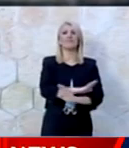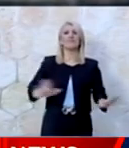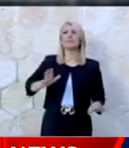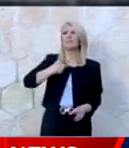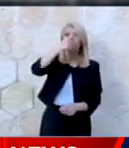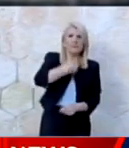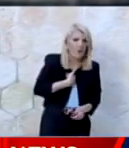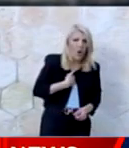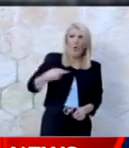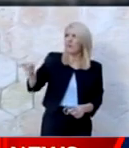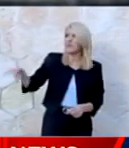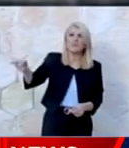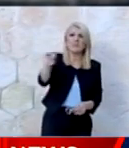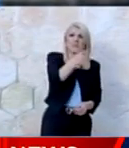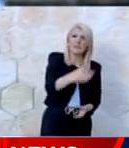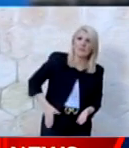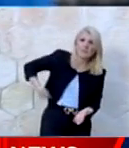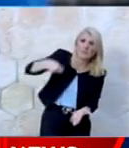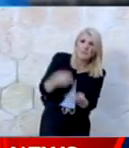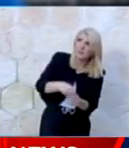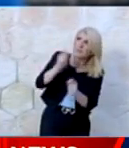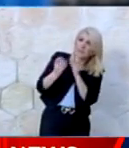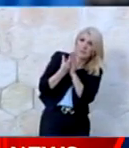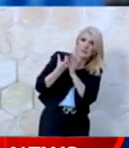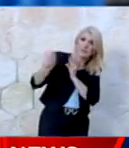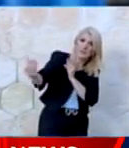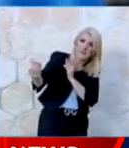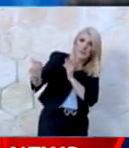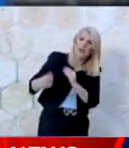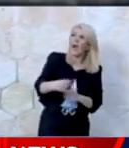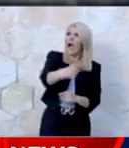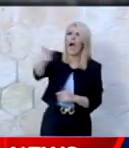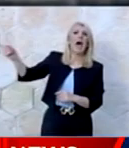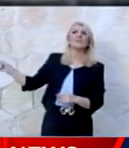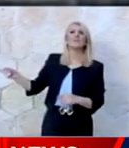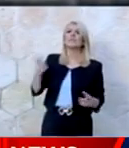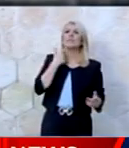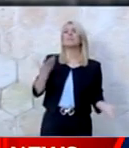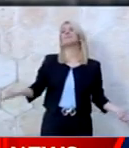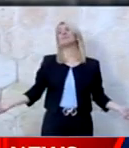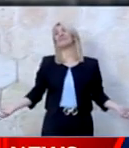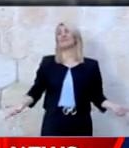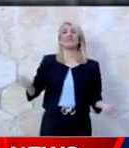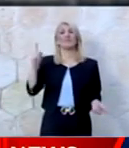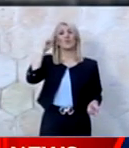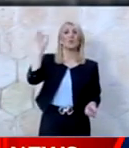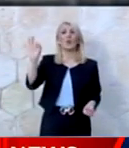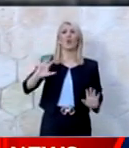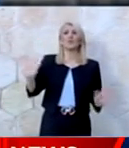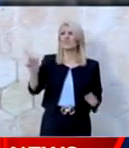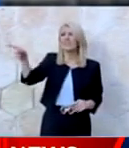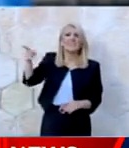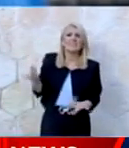ίδιοι και οι ίδιες φωνές που αργότερα μας είπαν ότι η άμυνα τάχα δεν είναι αυτός ο σκοπός. Για να πάρουν